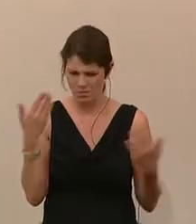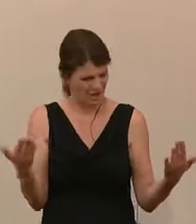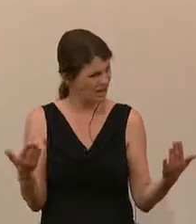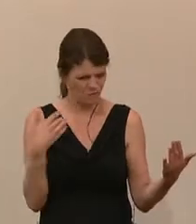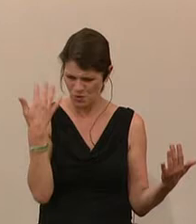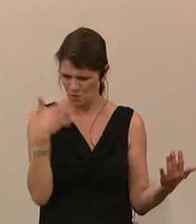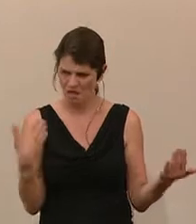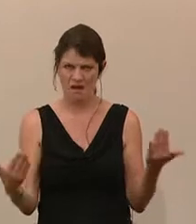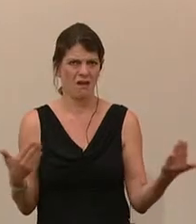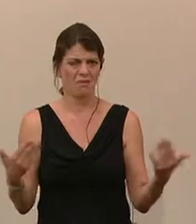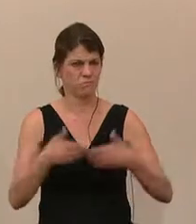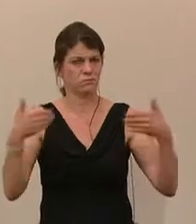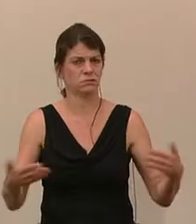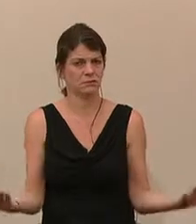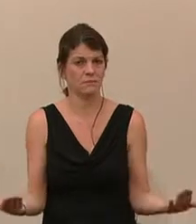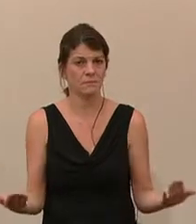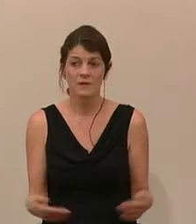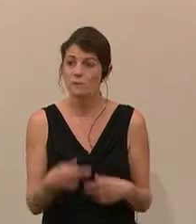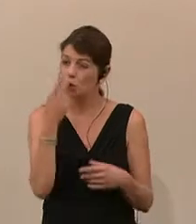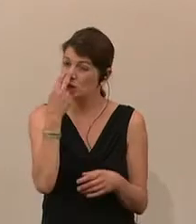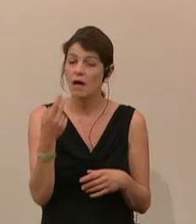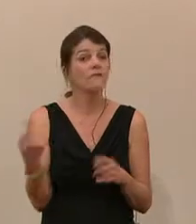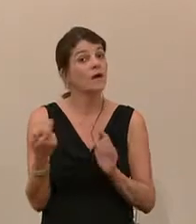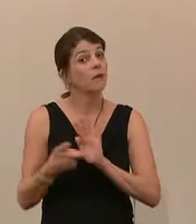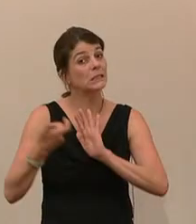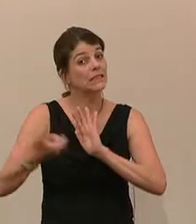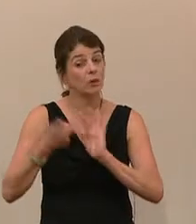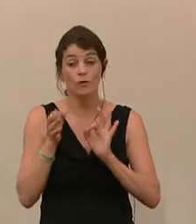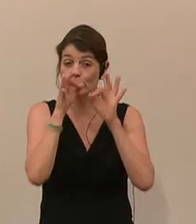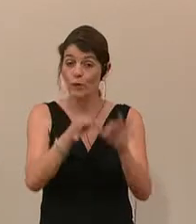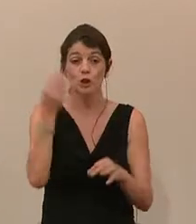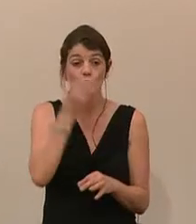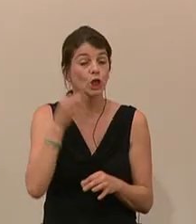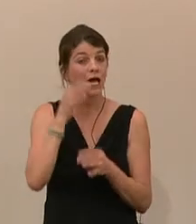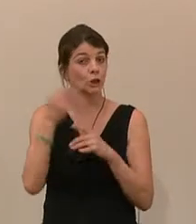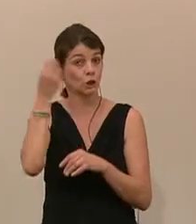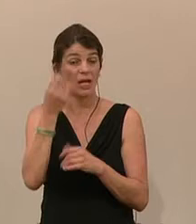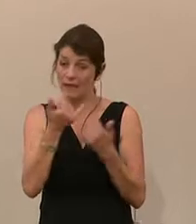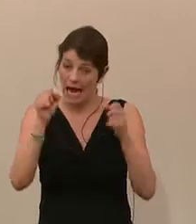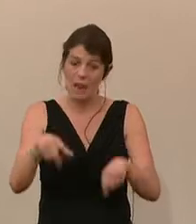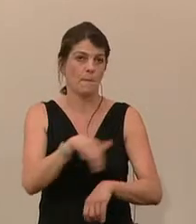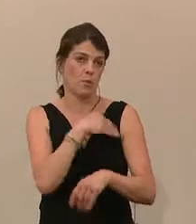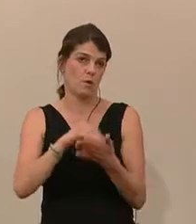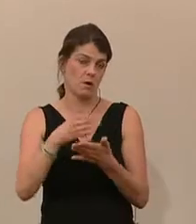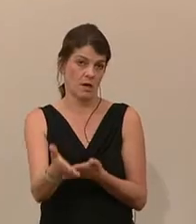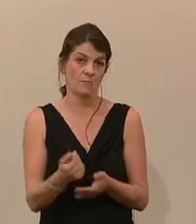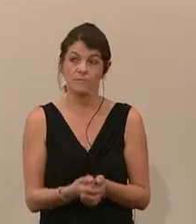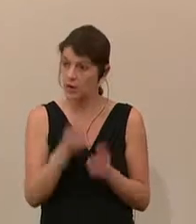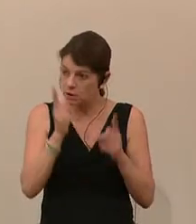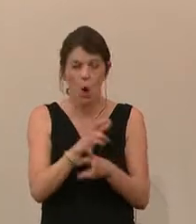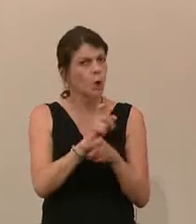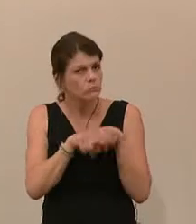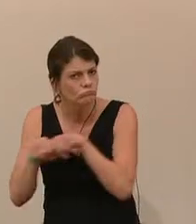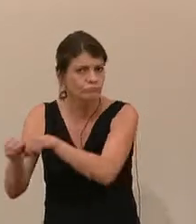wir nachdenken, unter welchen Voraussetzungen unsere Schülerinnen und Schüler maturieren. Denn es sollten